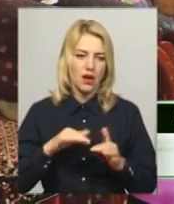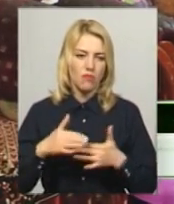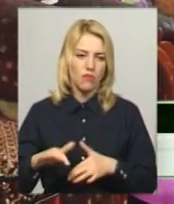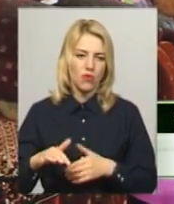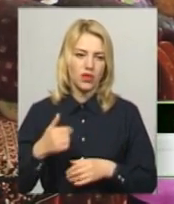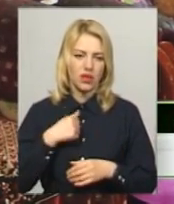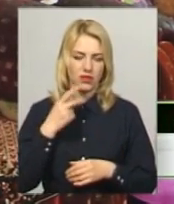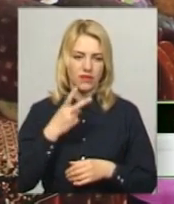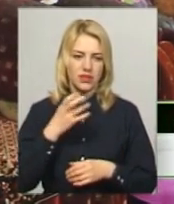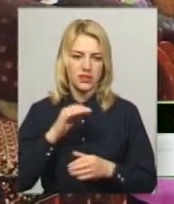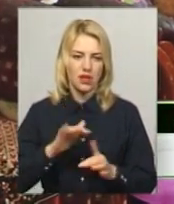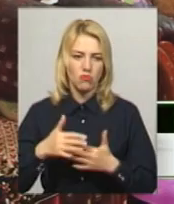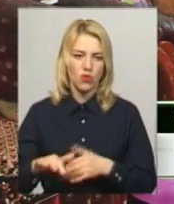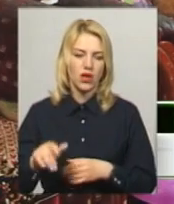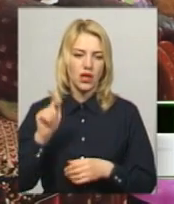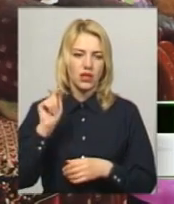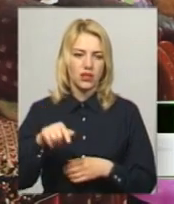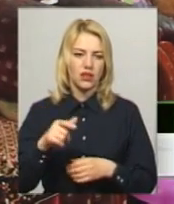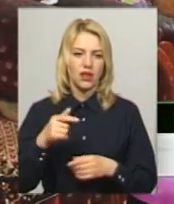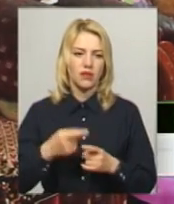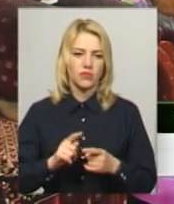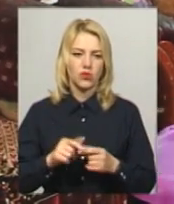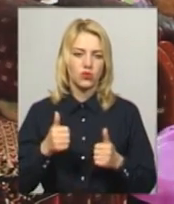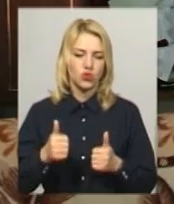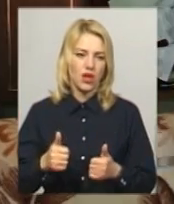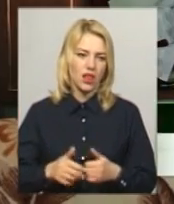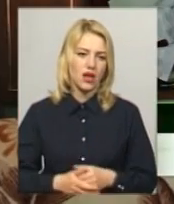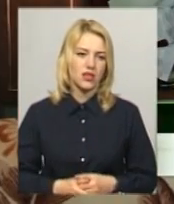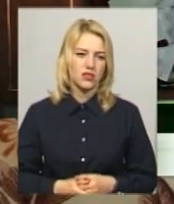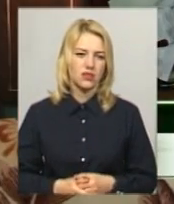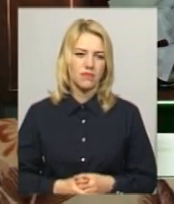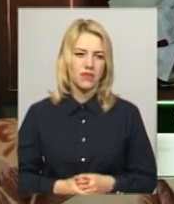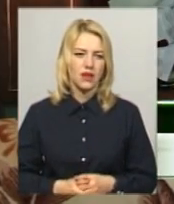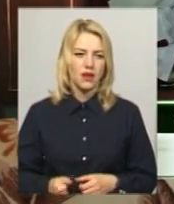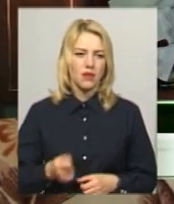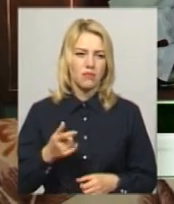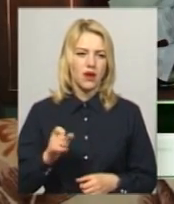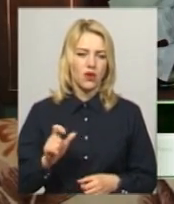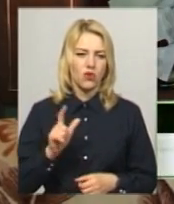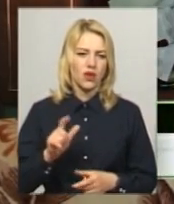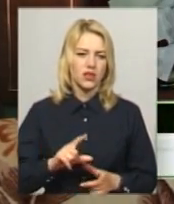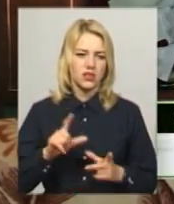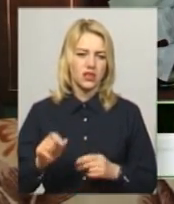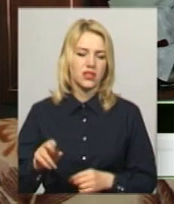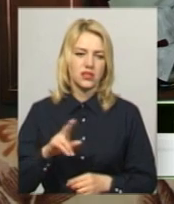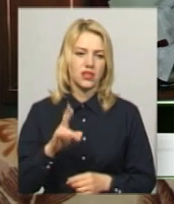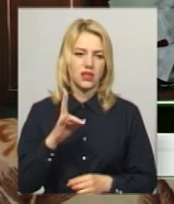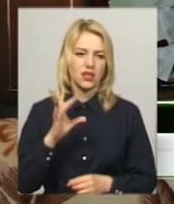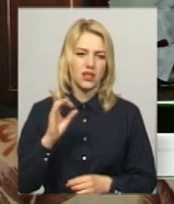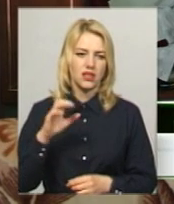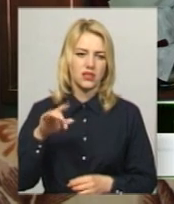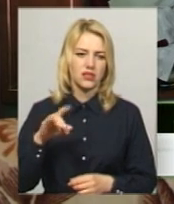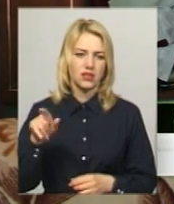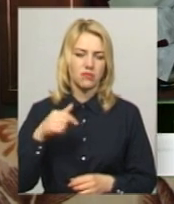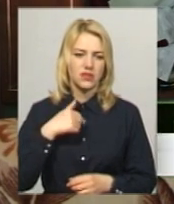дивилась на море, і там дуже класно. Пару разів їздив на Дністр, там